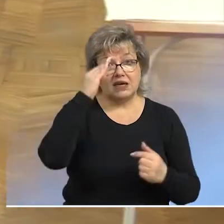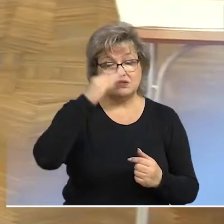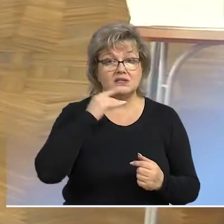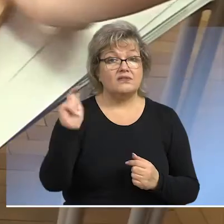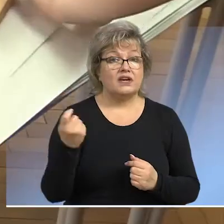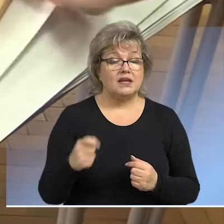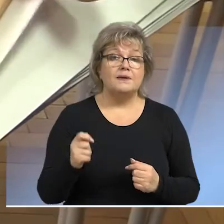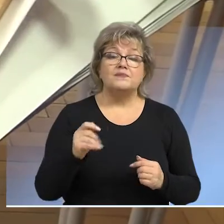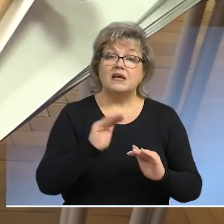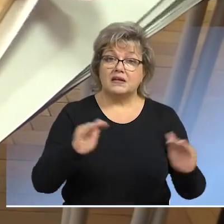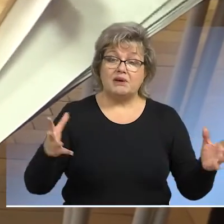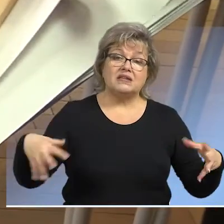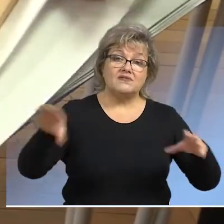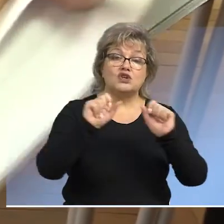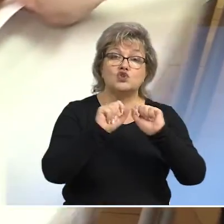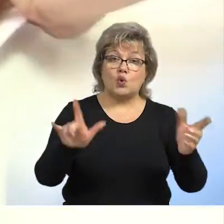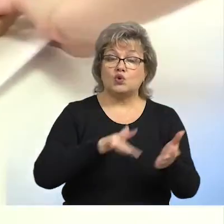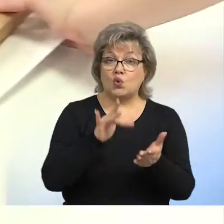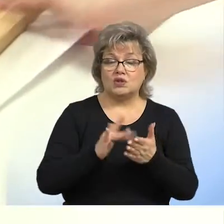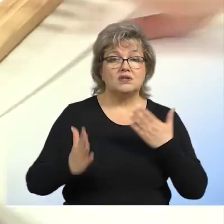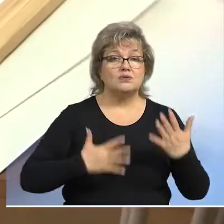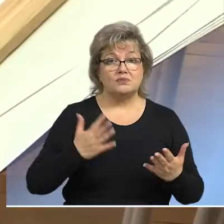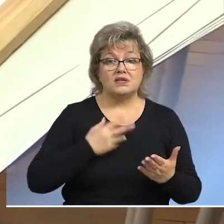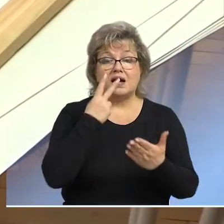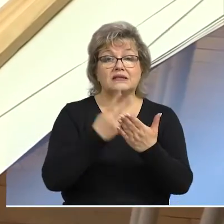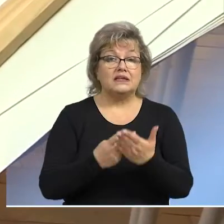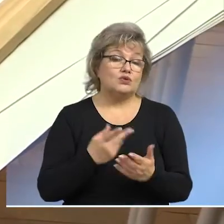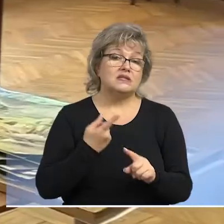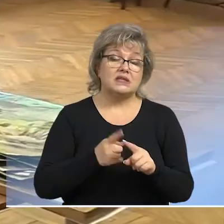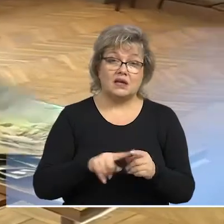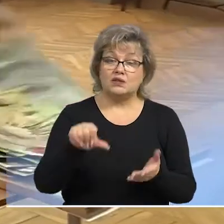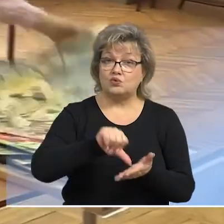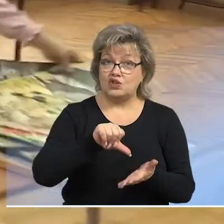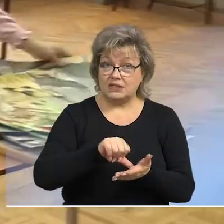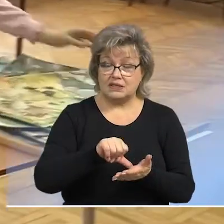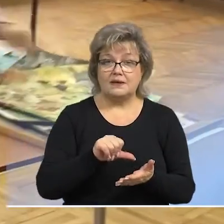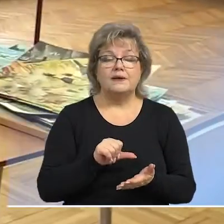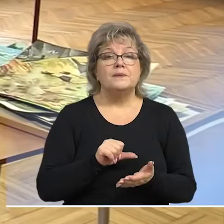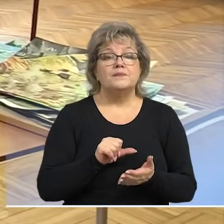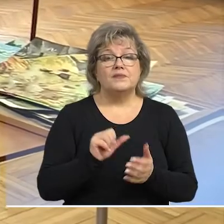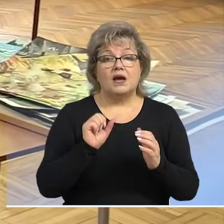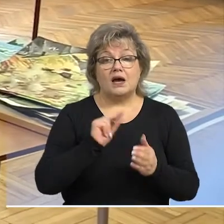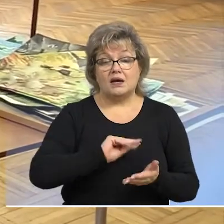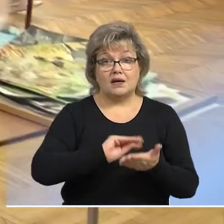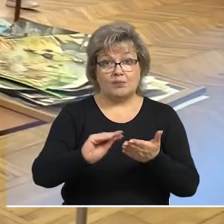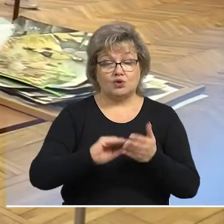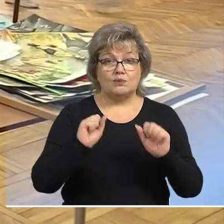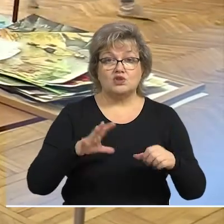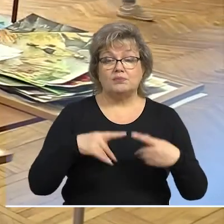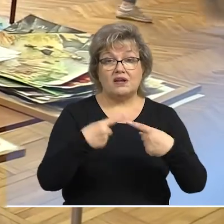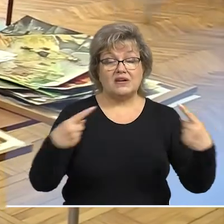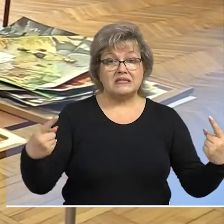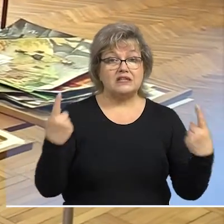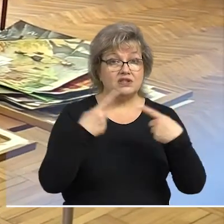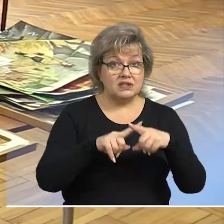Великой Отечественной войне. Ребята со всех школ города с энтузиазмом откликнулись на участие в конкурсе. Работы можно было делать в